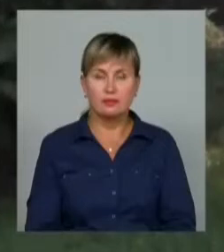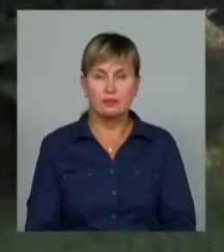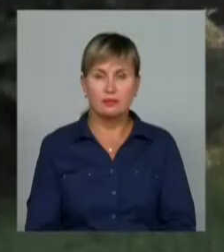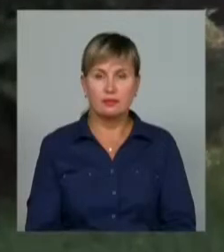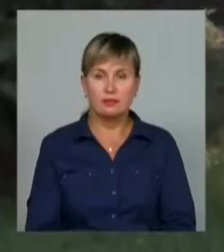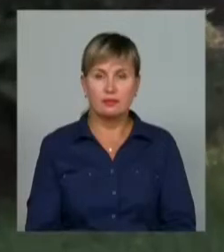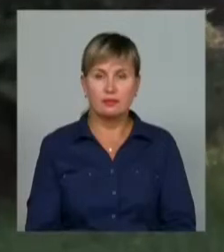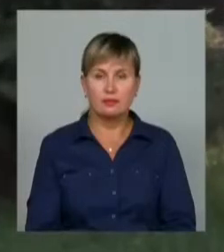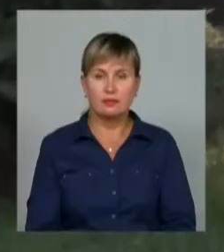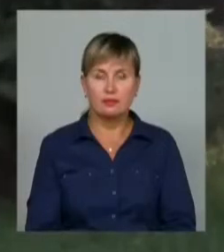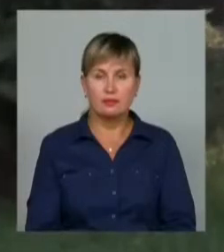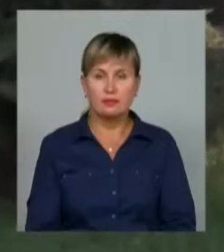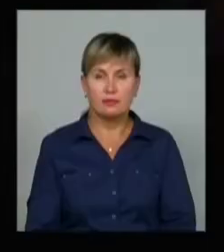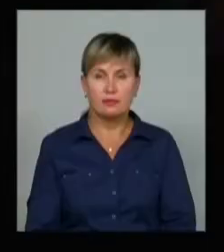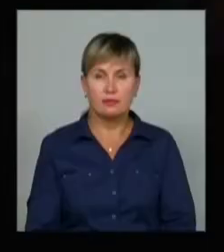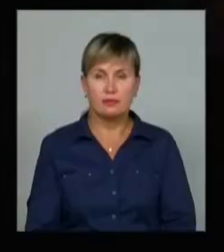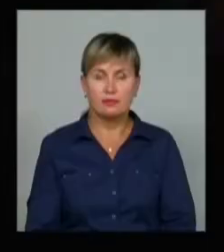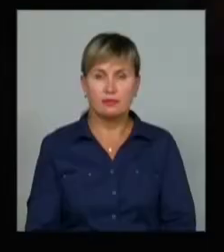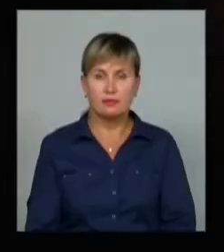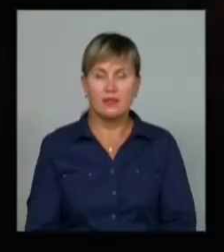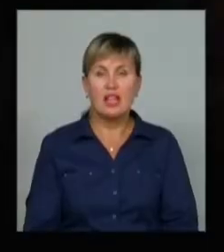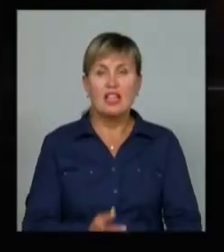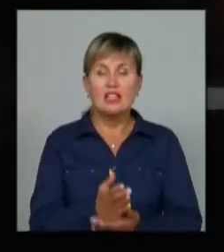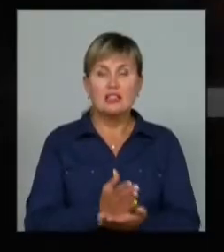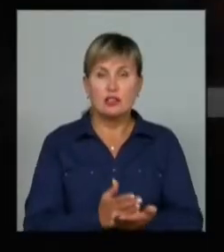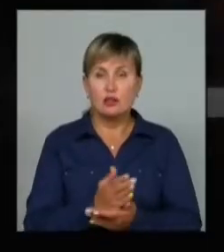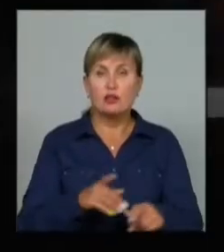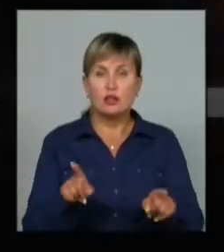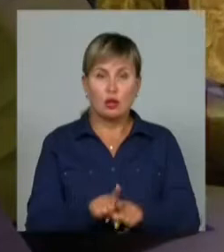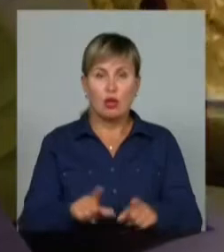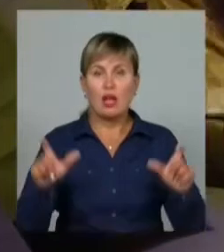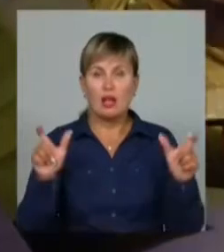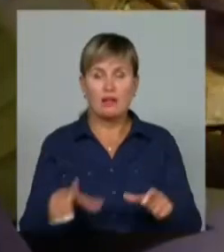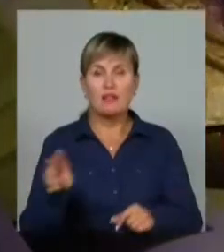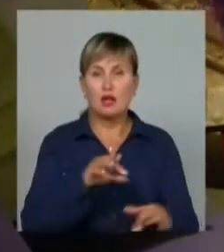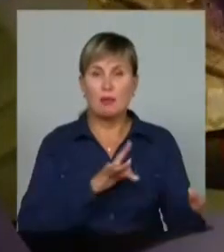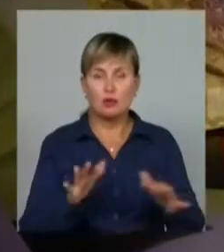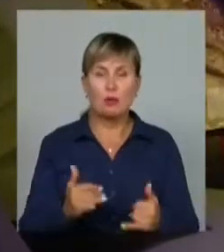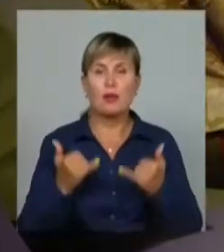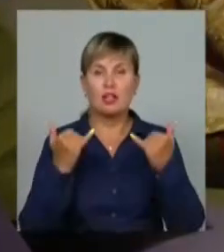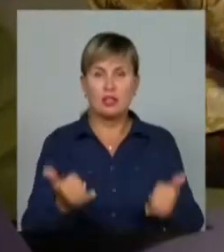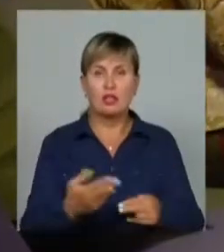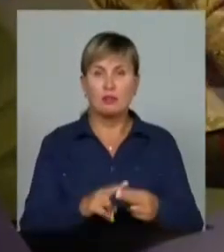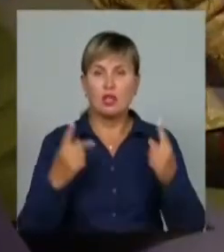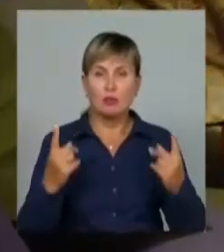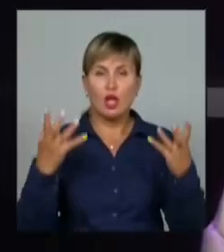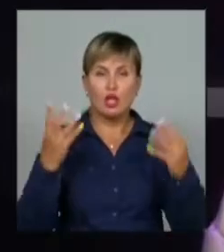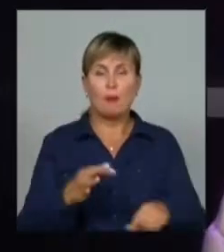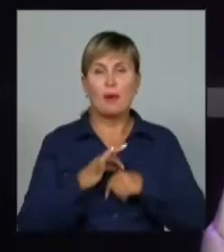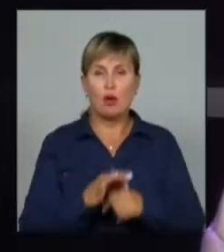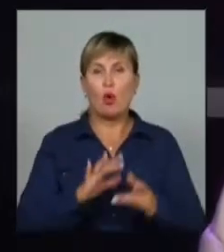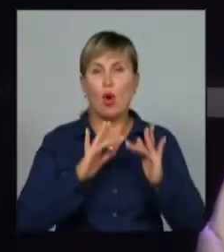сізді жазып танытқан Әуезовке. Из-за сложной эпидобстановки все мероприятия, приуроченные к этому знаменательному дню, проходят